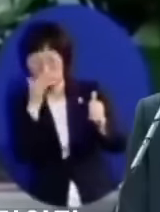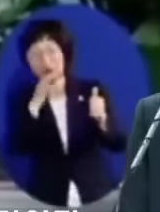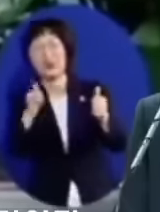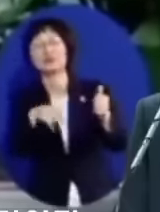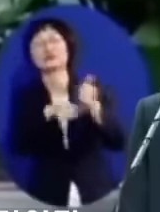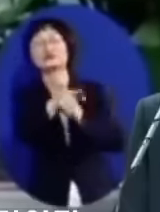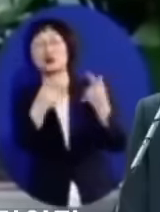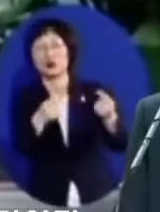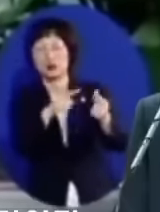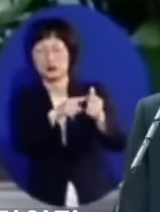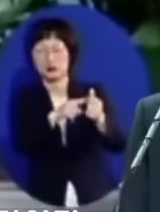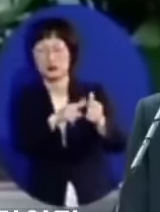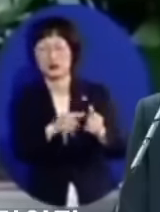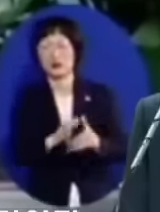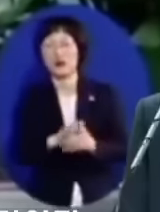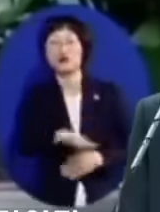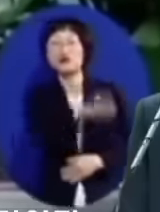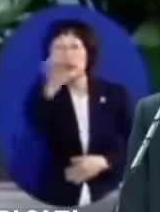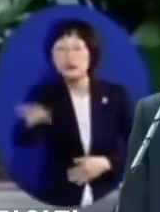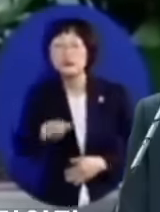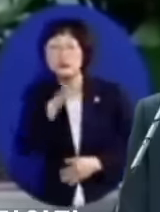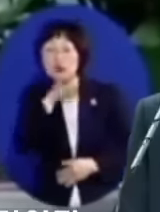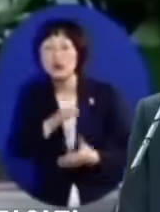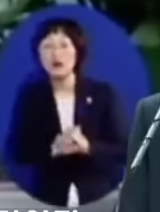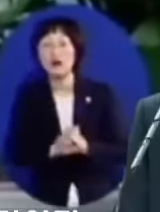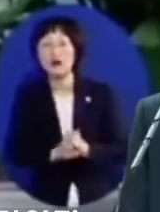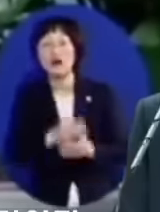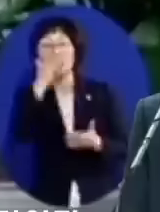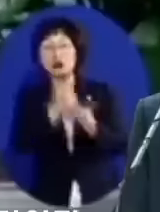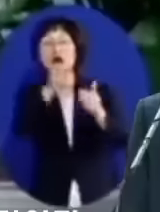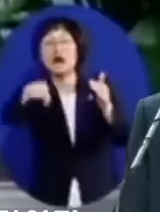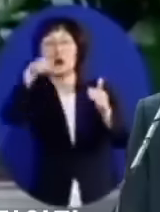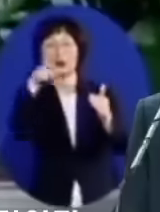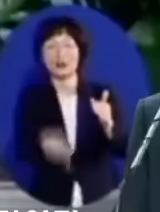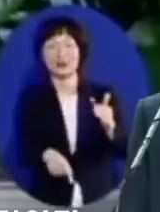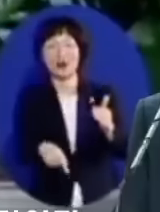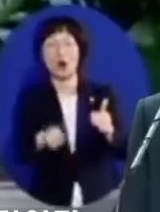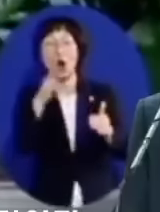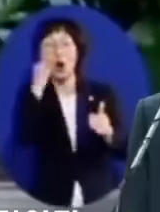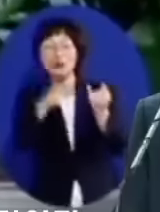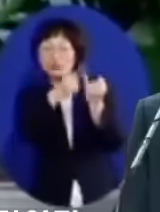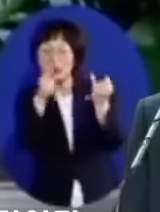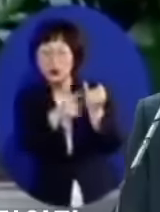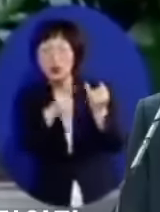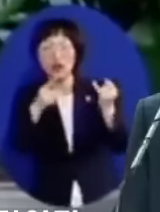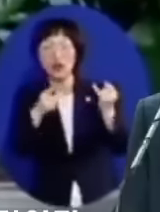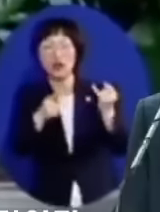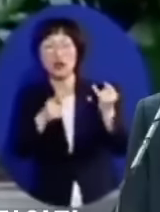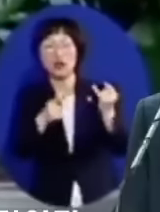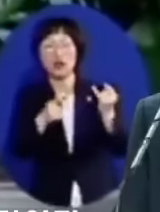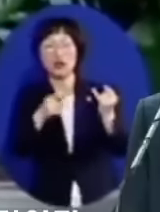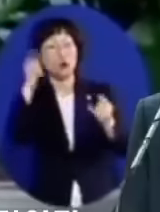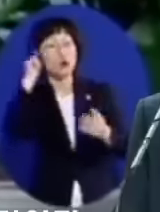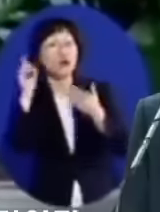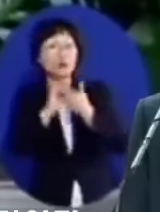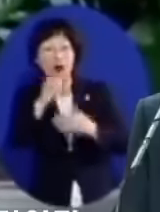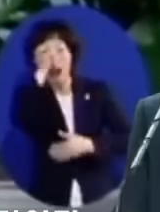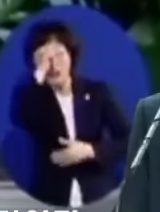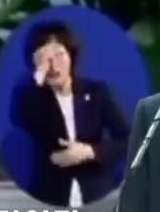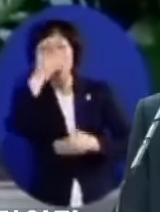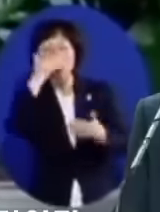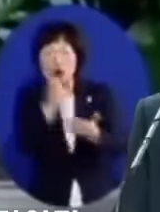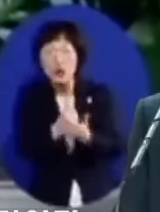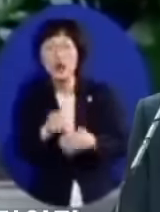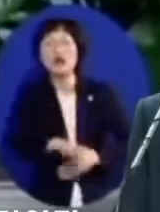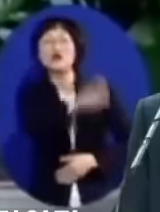사람인 것입니다. 우리는 정말 죄 가운데서 어머니 뱃속에 잉태했습니다. 왜냐하면 아담은 죄를